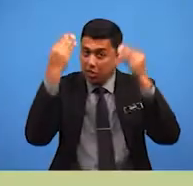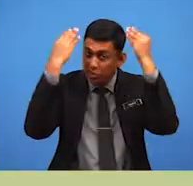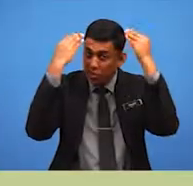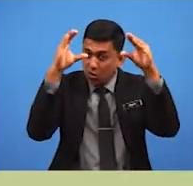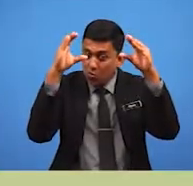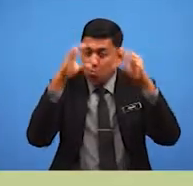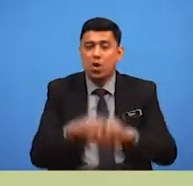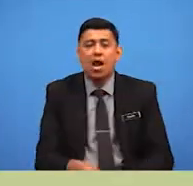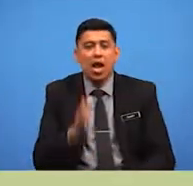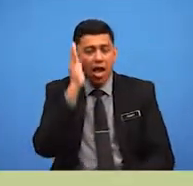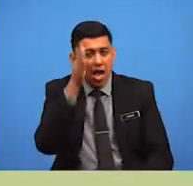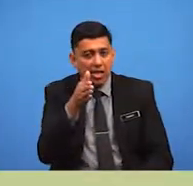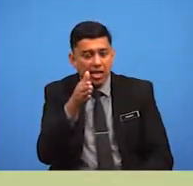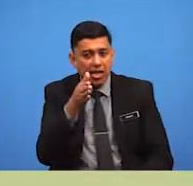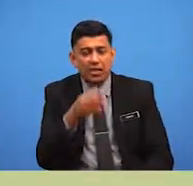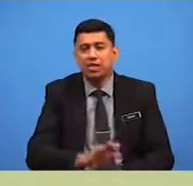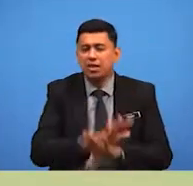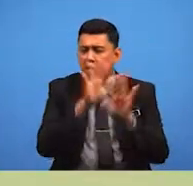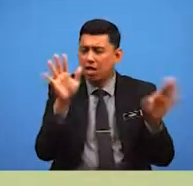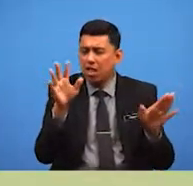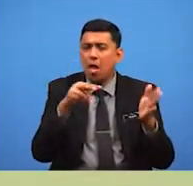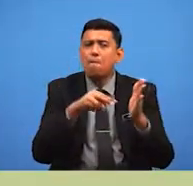menerangkan maksud setiap rangkap.